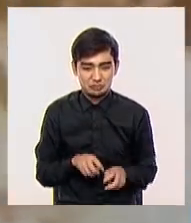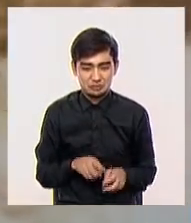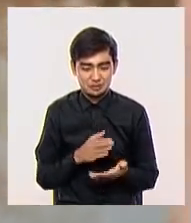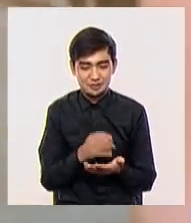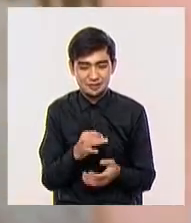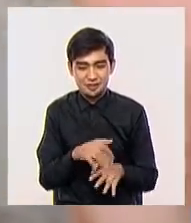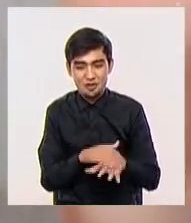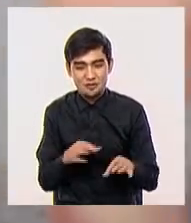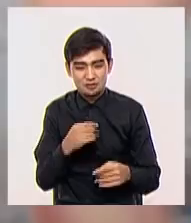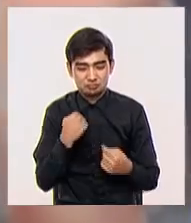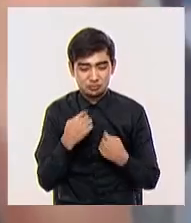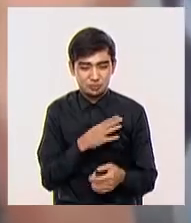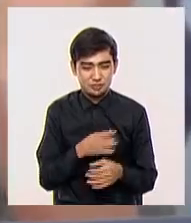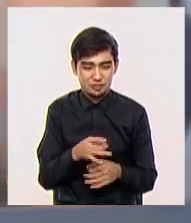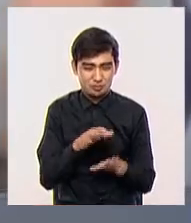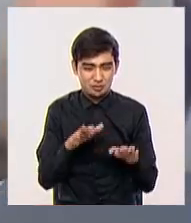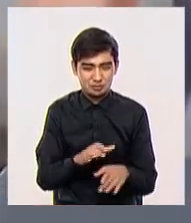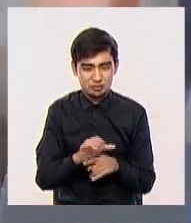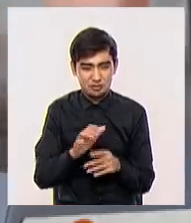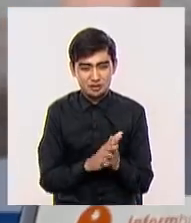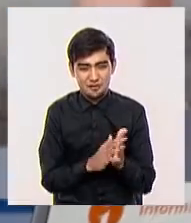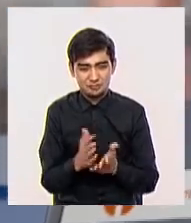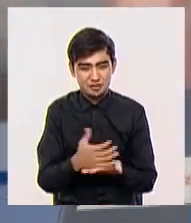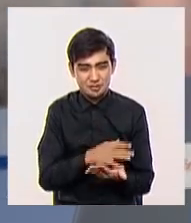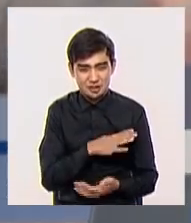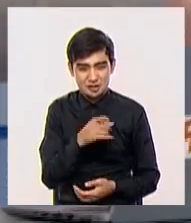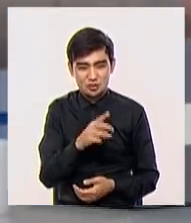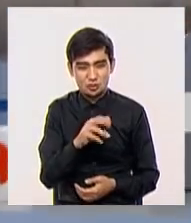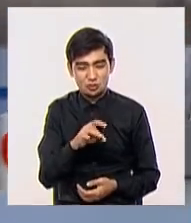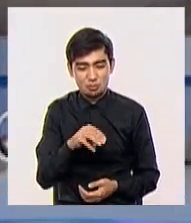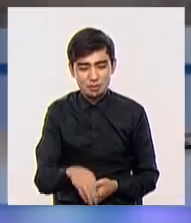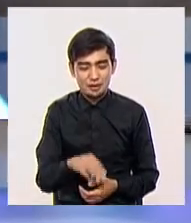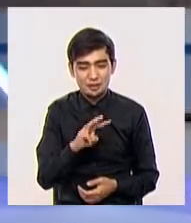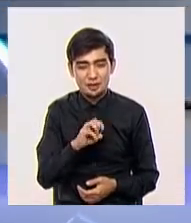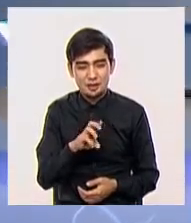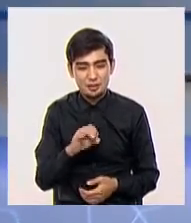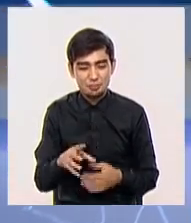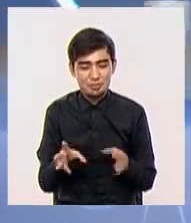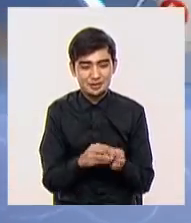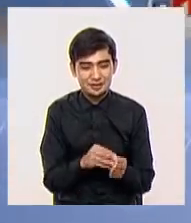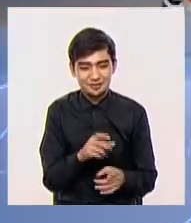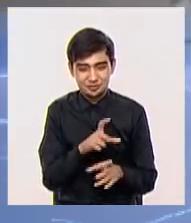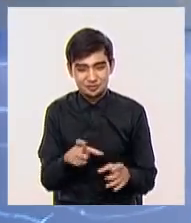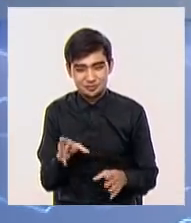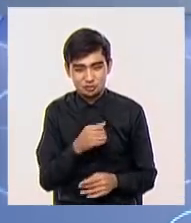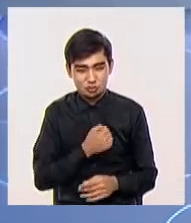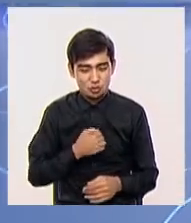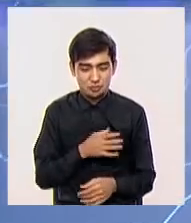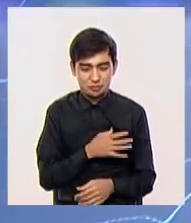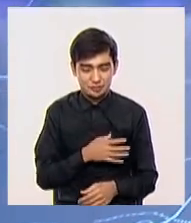Жұттан зардап шеккен аймақтарға асарлатып, шөп жинауды қолға алған Құрмет Талап қазы бастаған еріктілер осылай деп